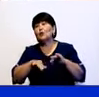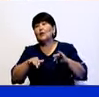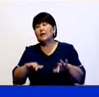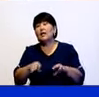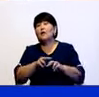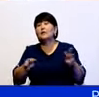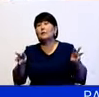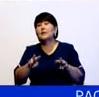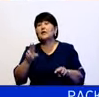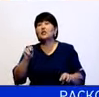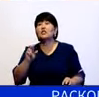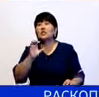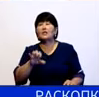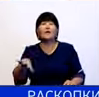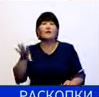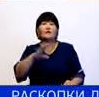Министерством